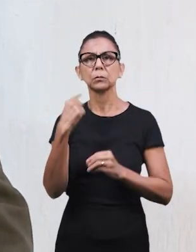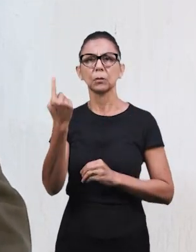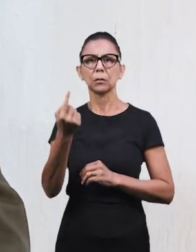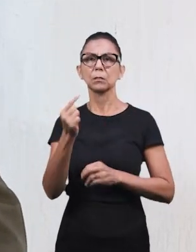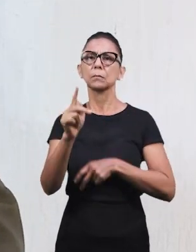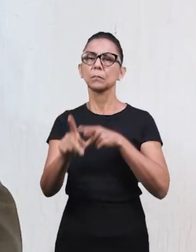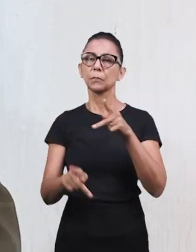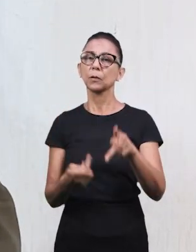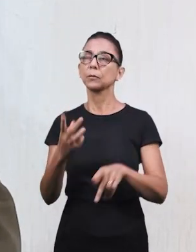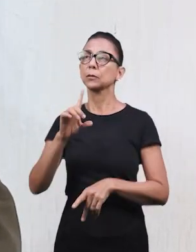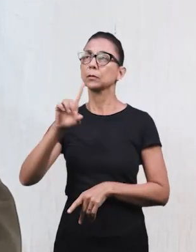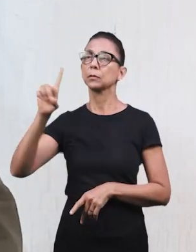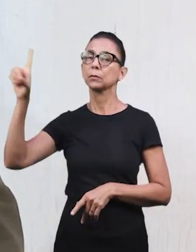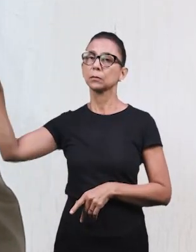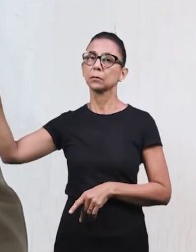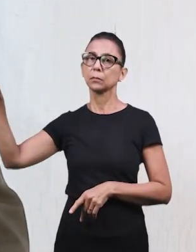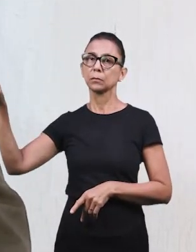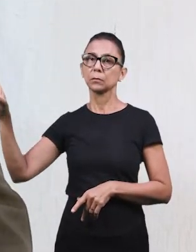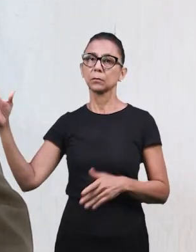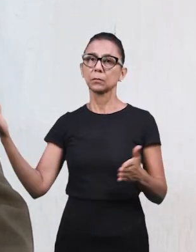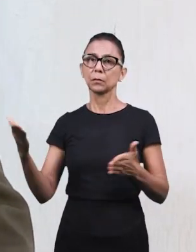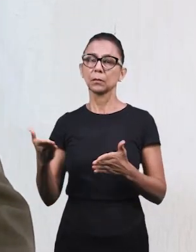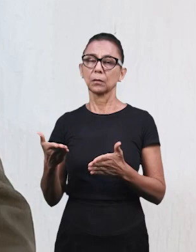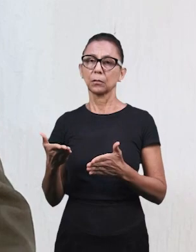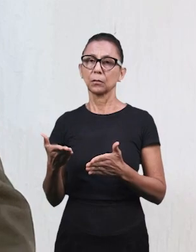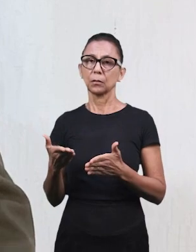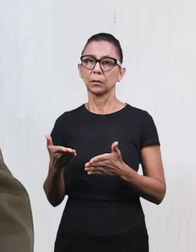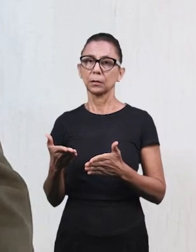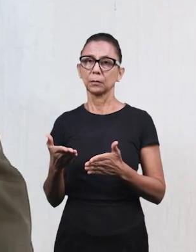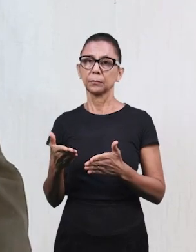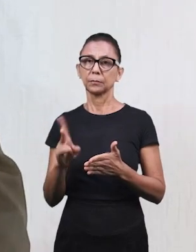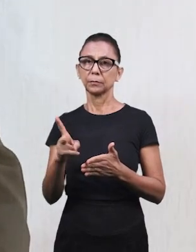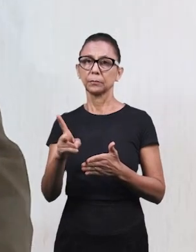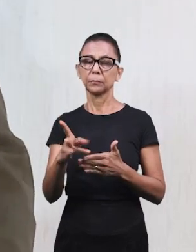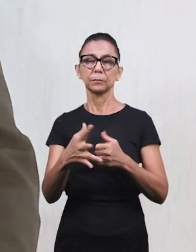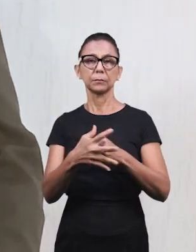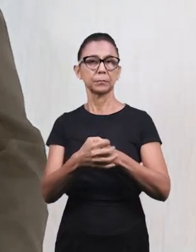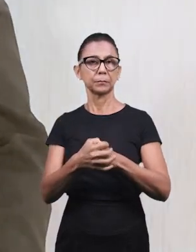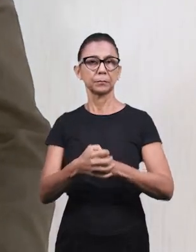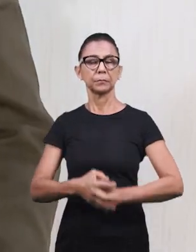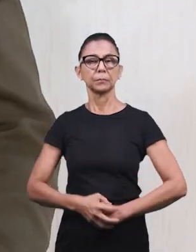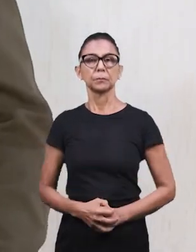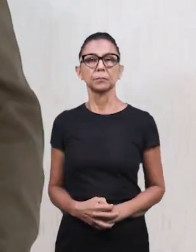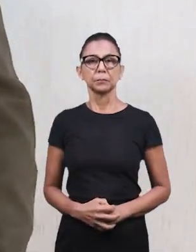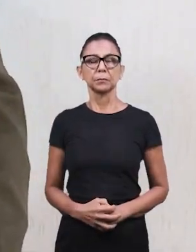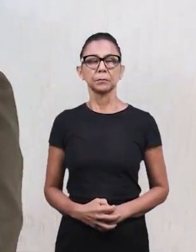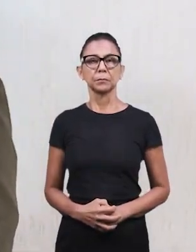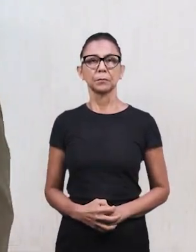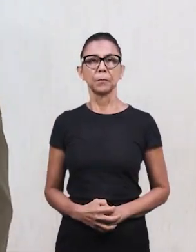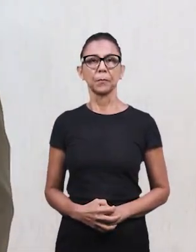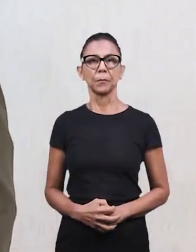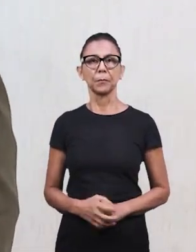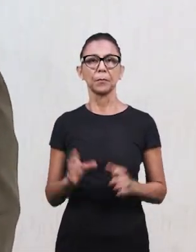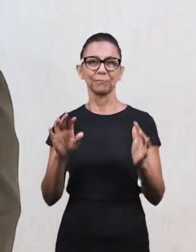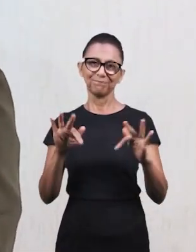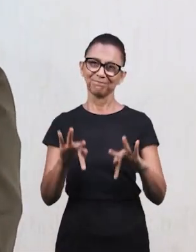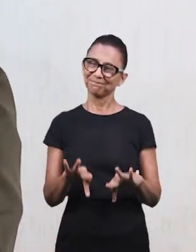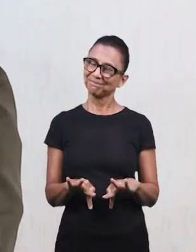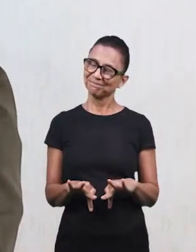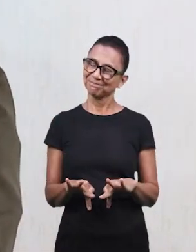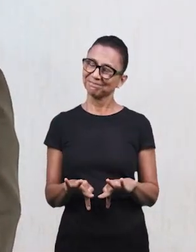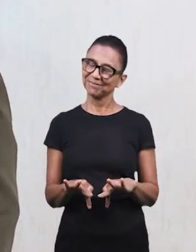со всеми нами, со всем народом Божьим, по всему лицу земли. Аминь.